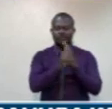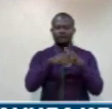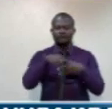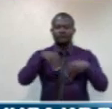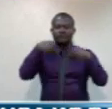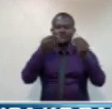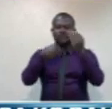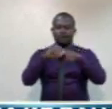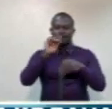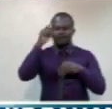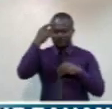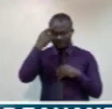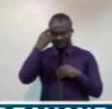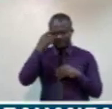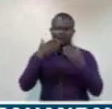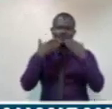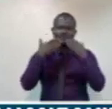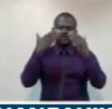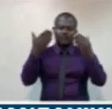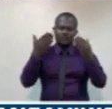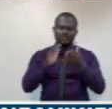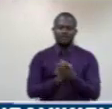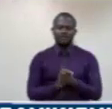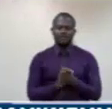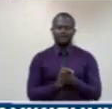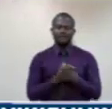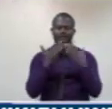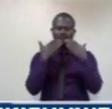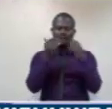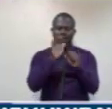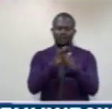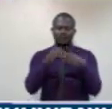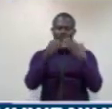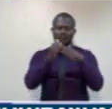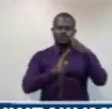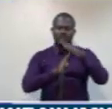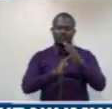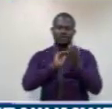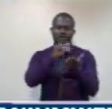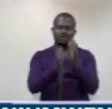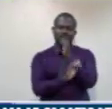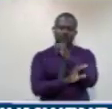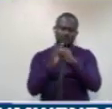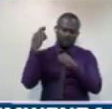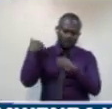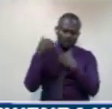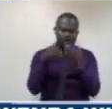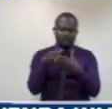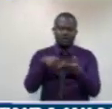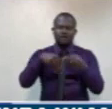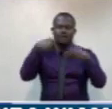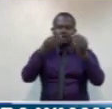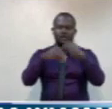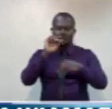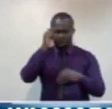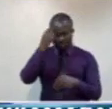mitangire y'amasoko ya leta. Birumvikana turabashimiye. Murakoze cyane. Bamushimiye cyane ni umuyobozi mukuru w'ikigo cy'igihugu gishinzwe gutanga amasoko